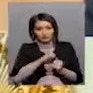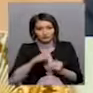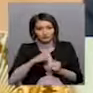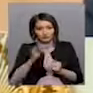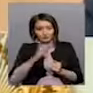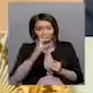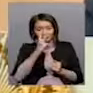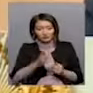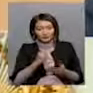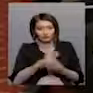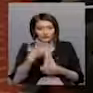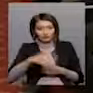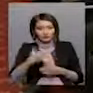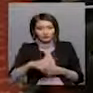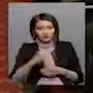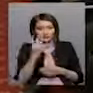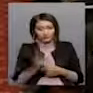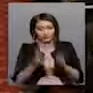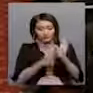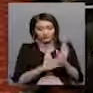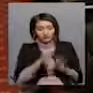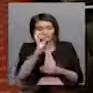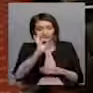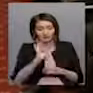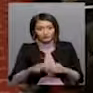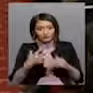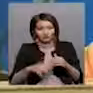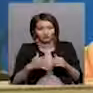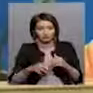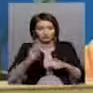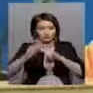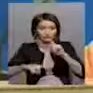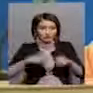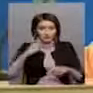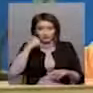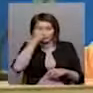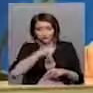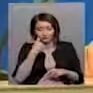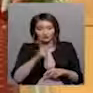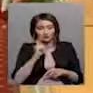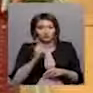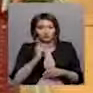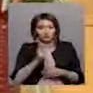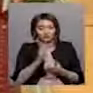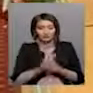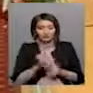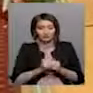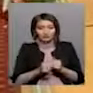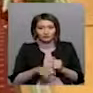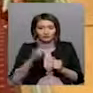порядка 59%. К тому же, в связи с тем, что следующий год объявлен годом молодежи, в республике в Павлодаре